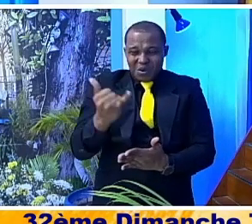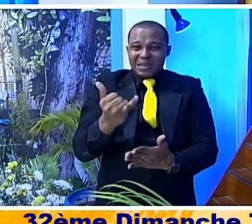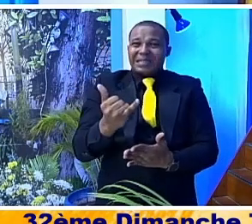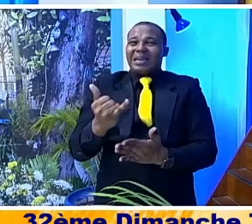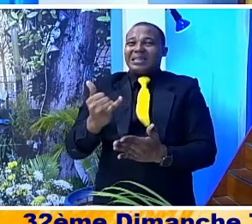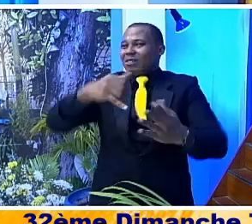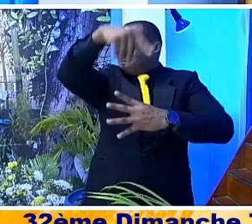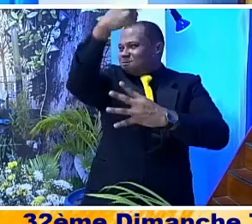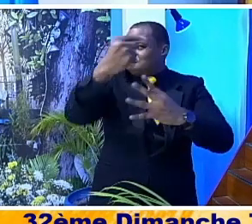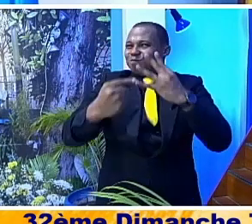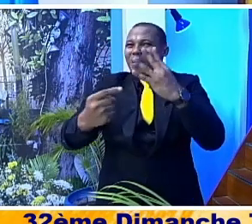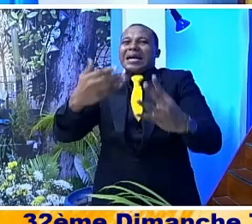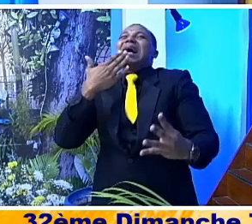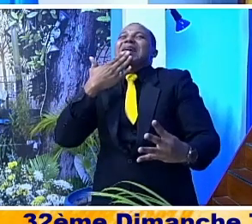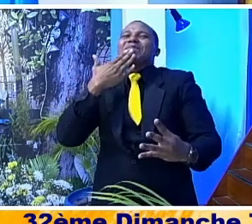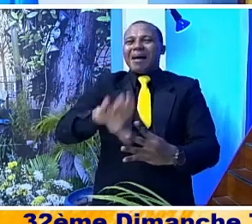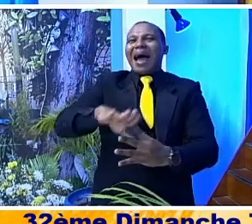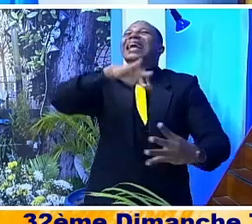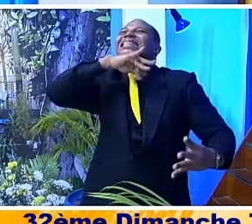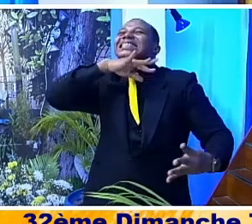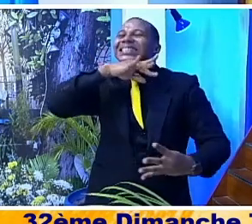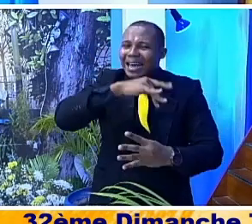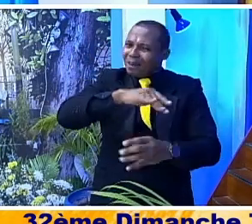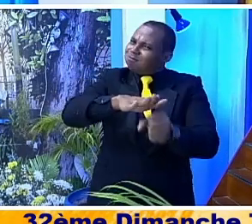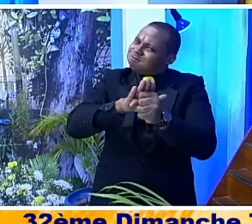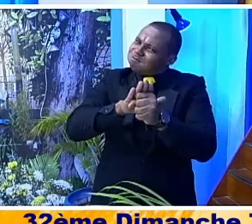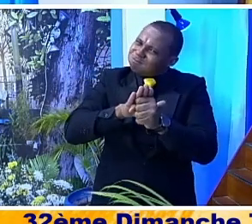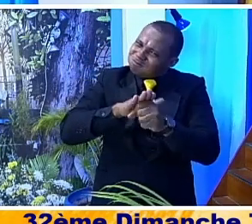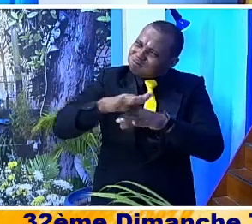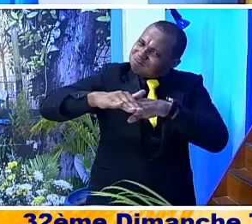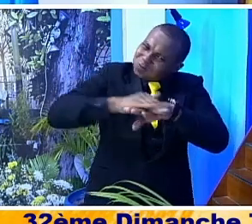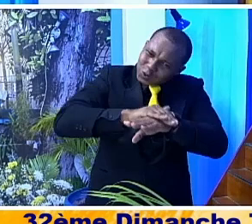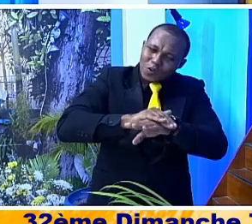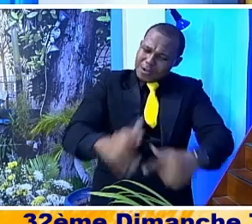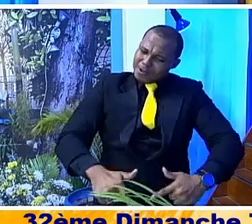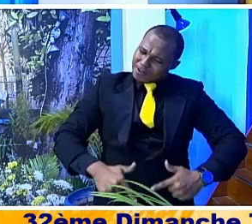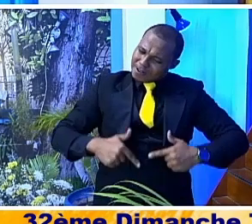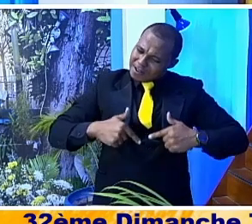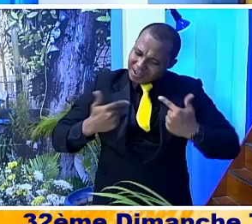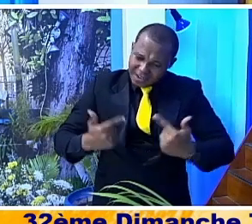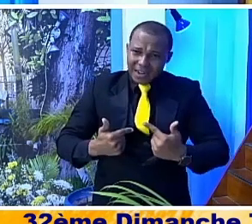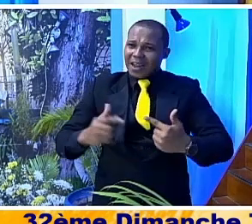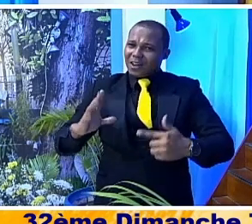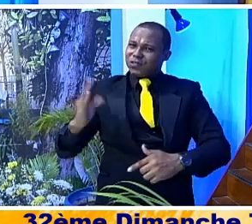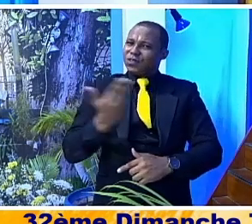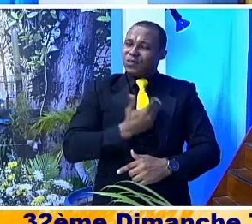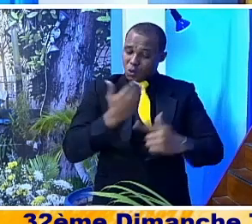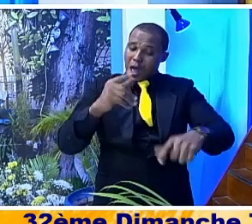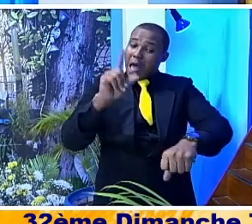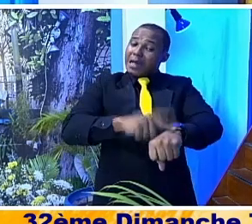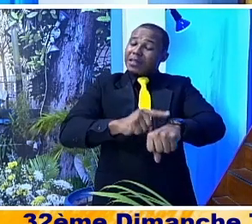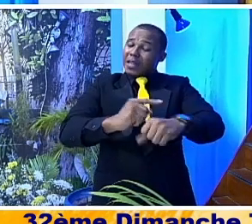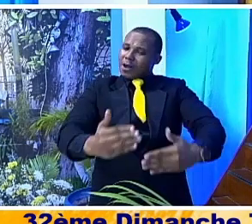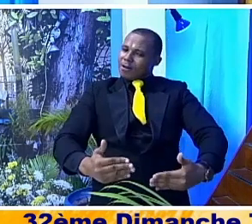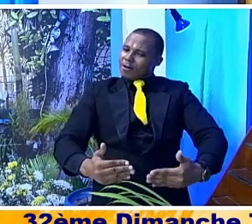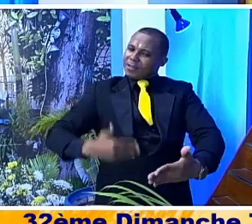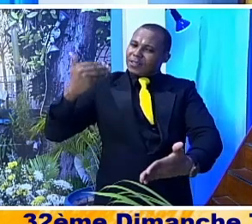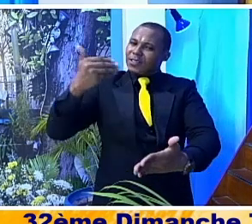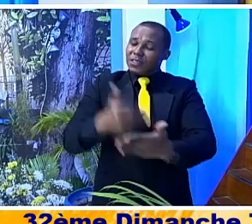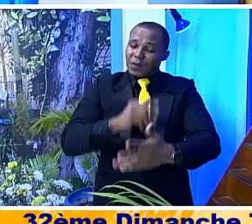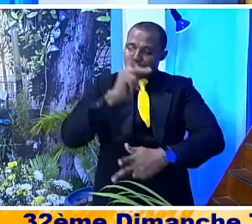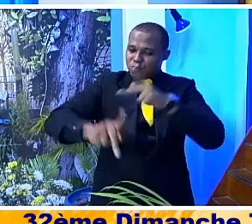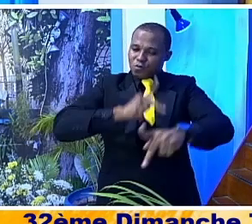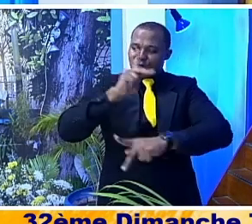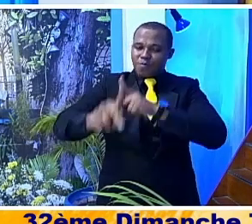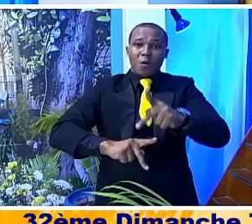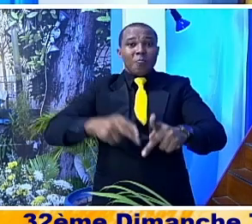mal, diable vieux bagaille sale couvrir la vie nous. Moment li rivé frère Maxime pour que peuple haïtien prenne